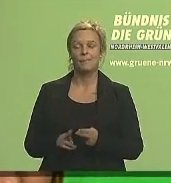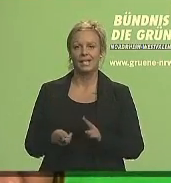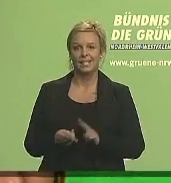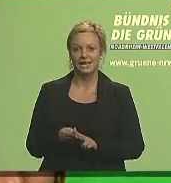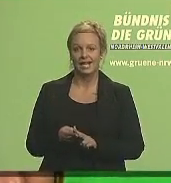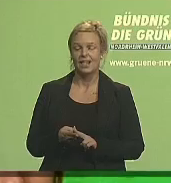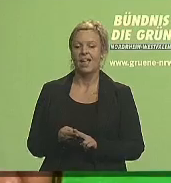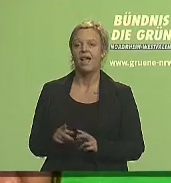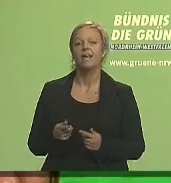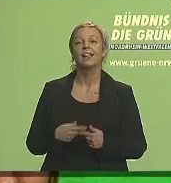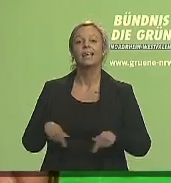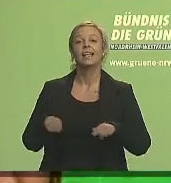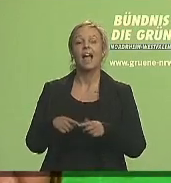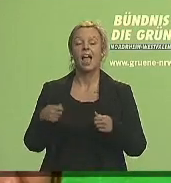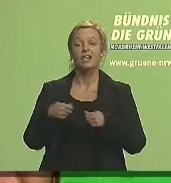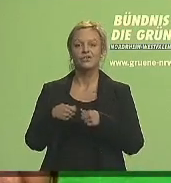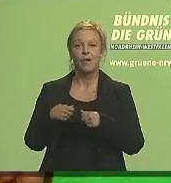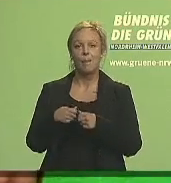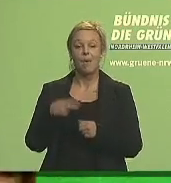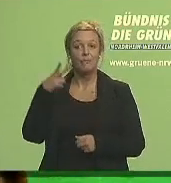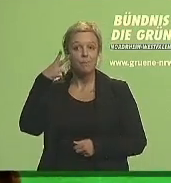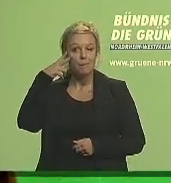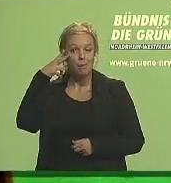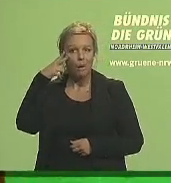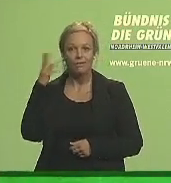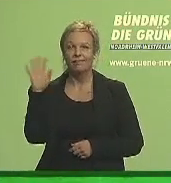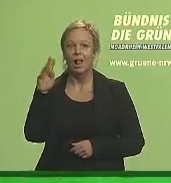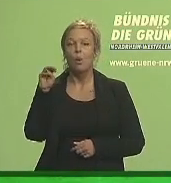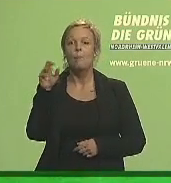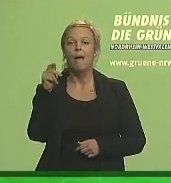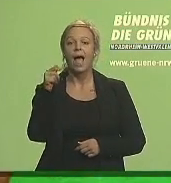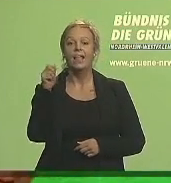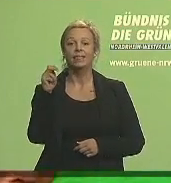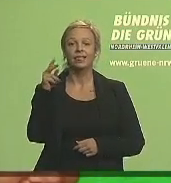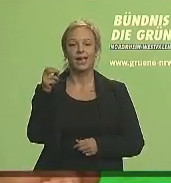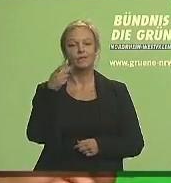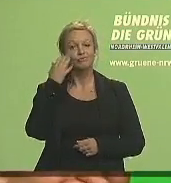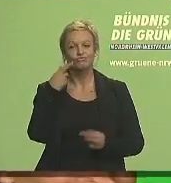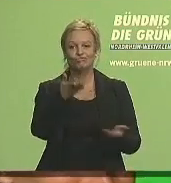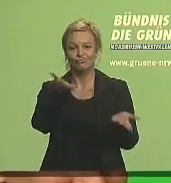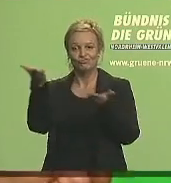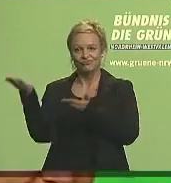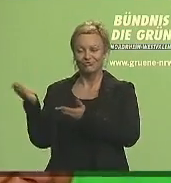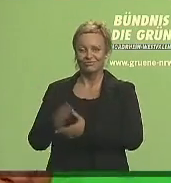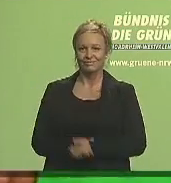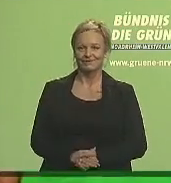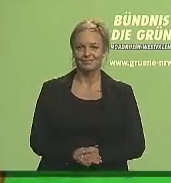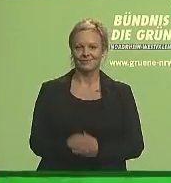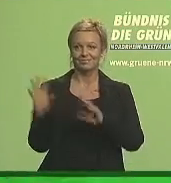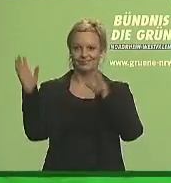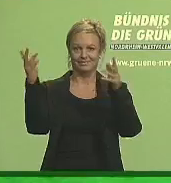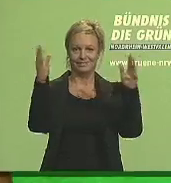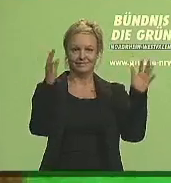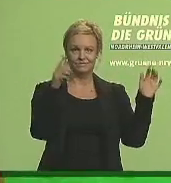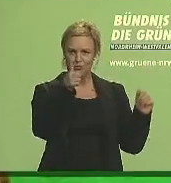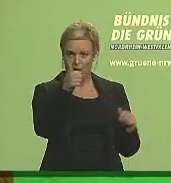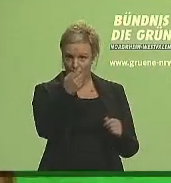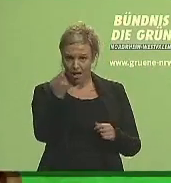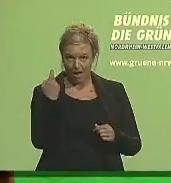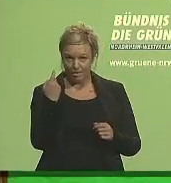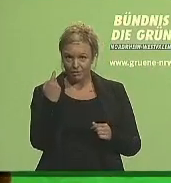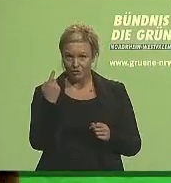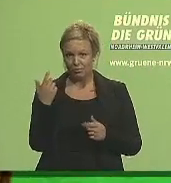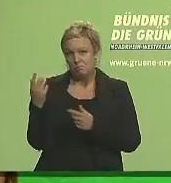Bonn. Hallo Martin. Martin Heyer, kommst du auf die Bühne? Ich weiß nicht, ob du alleine auf die Bühne kommst. Stefan ist